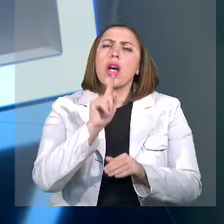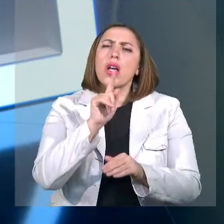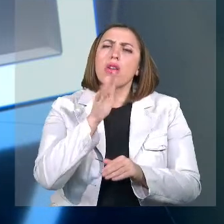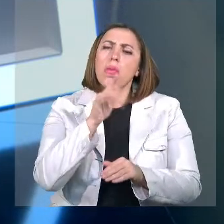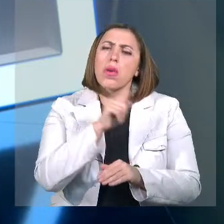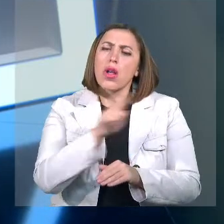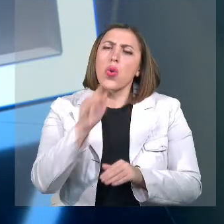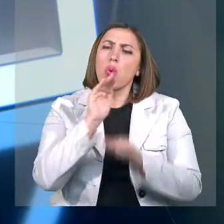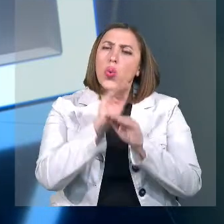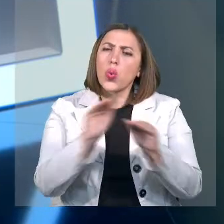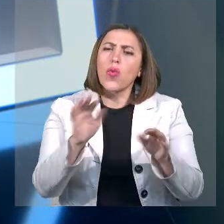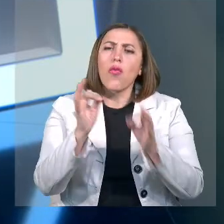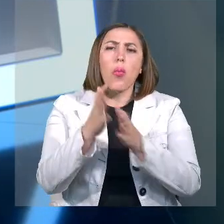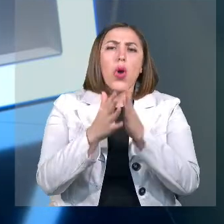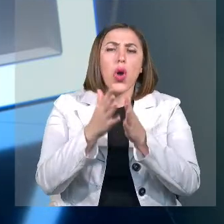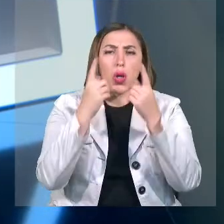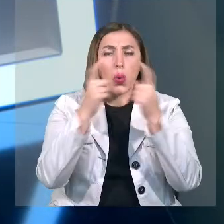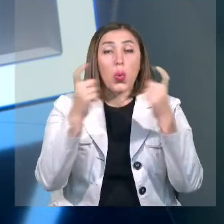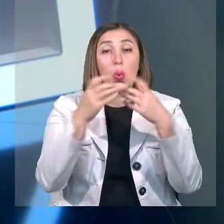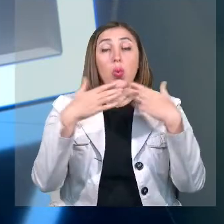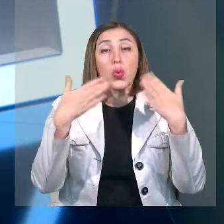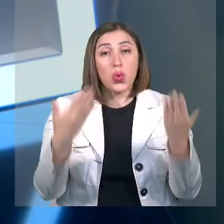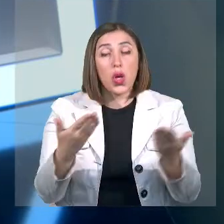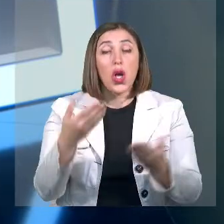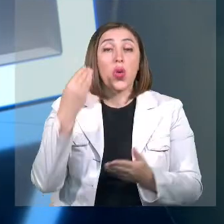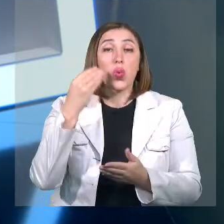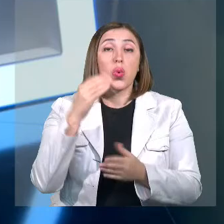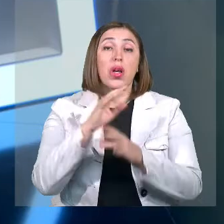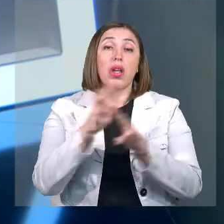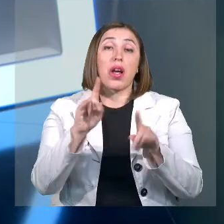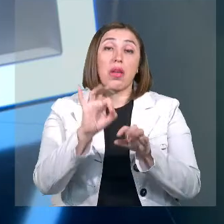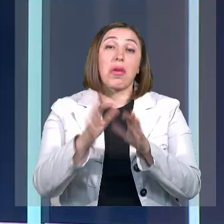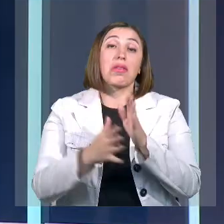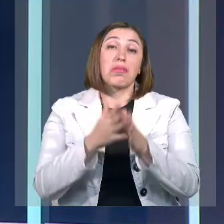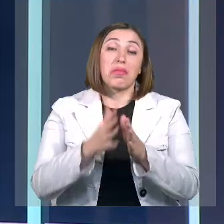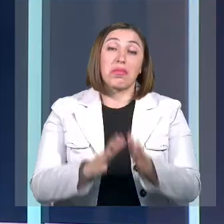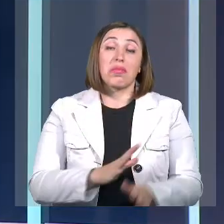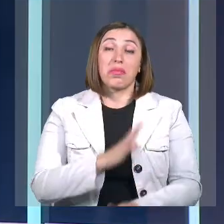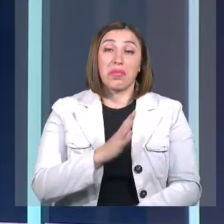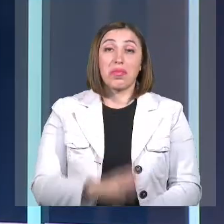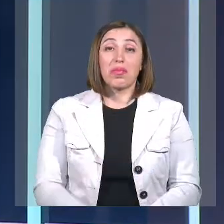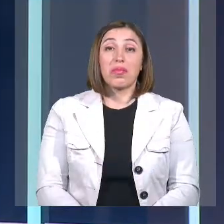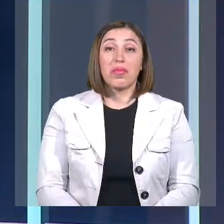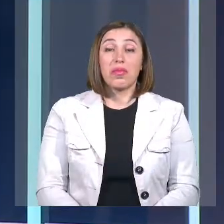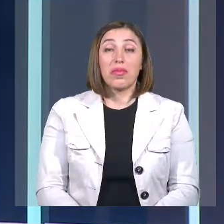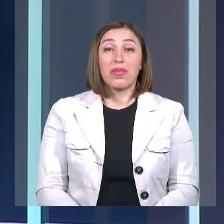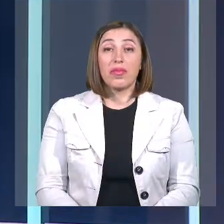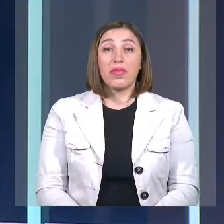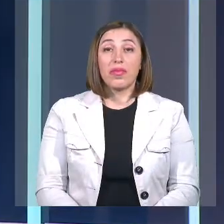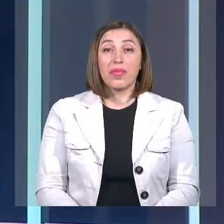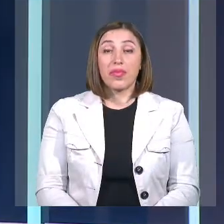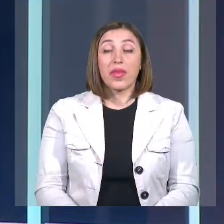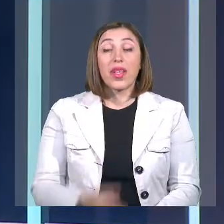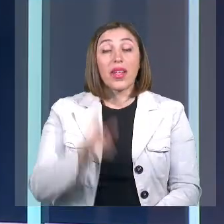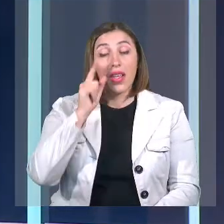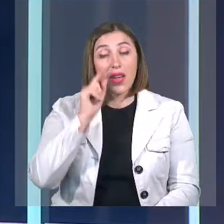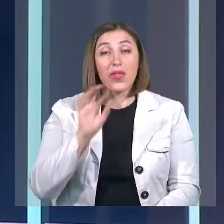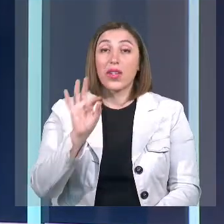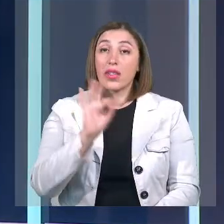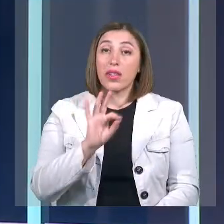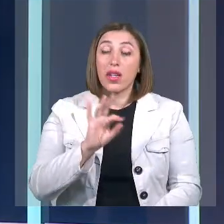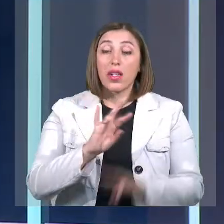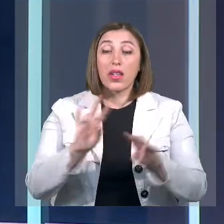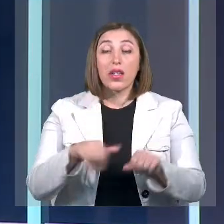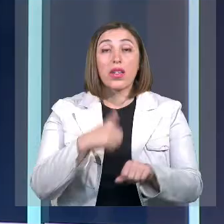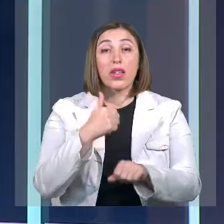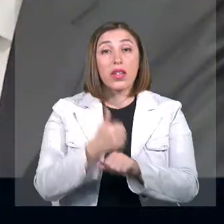էր Ղարաբաղյան հակամարտությունը, հավելել է թուրք նախարարը։ Երևան վերադառնանք,